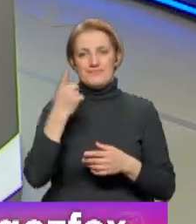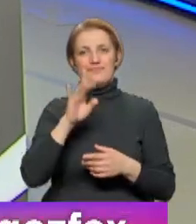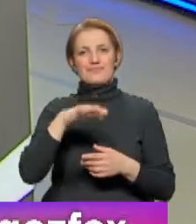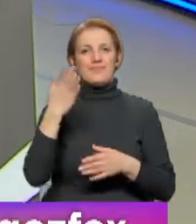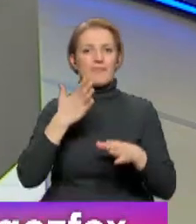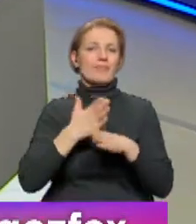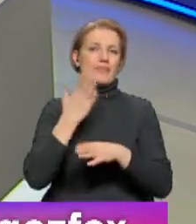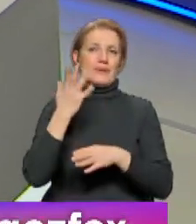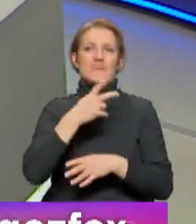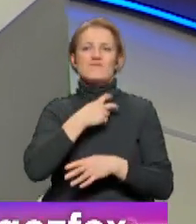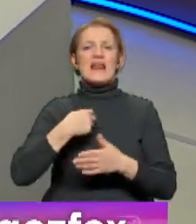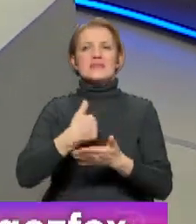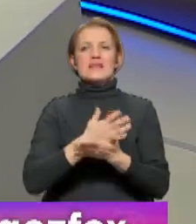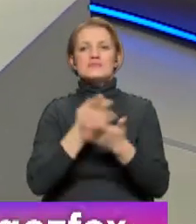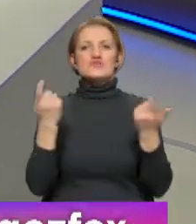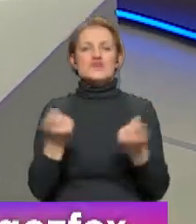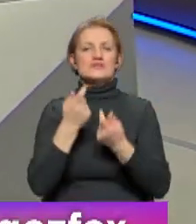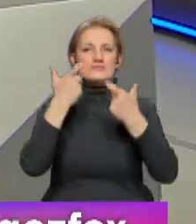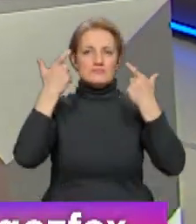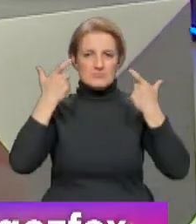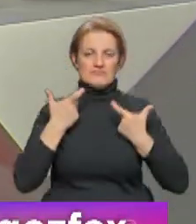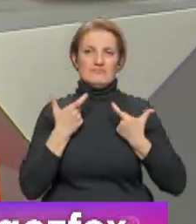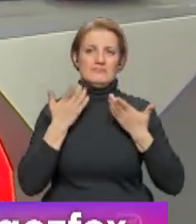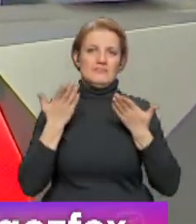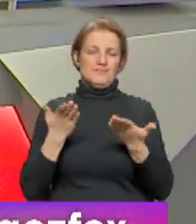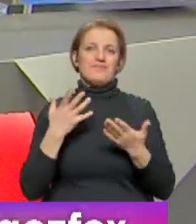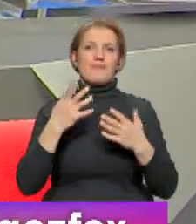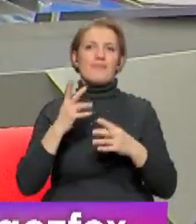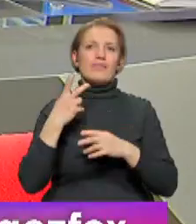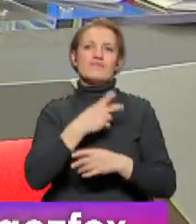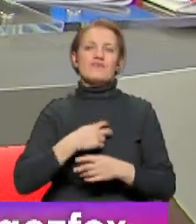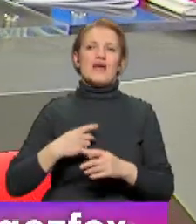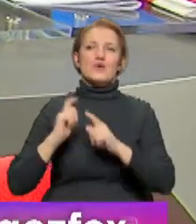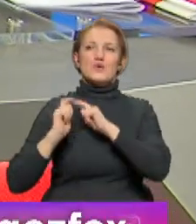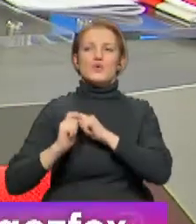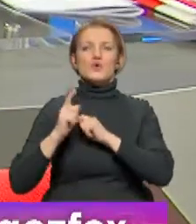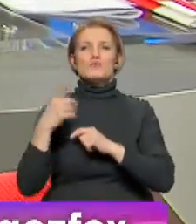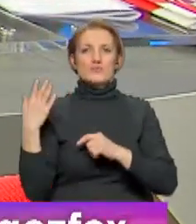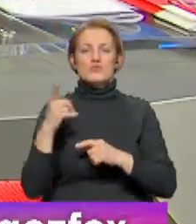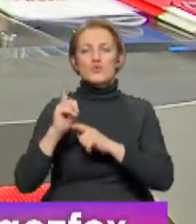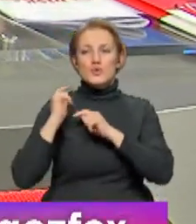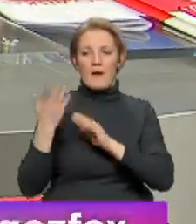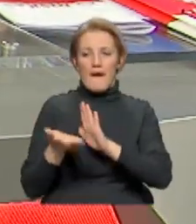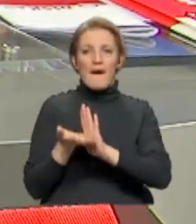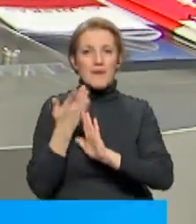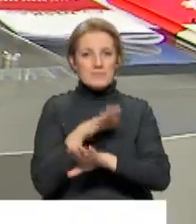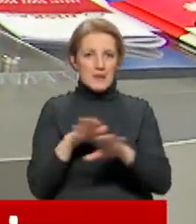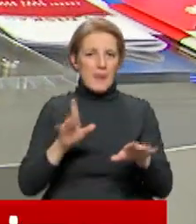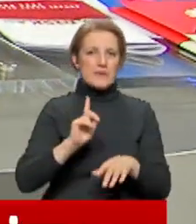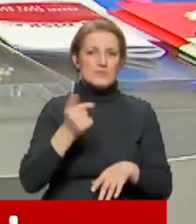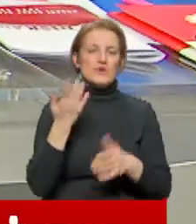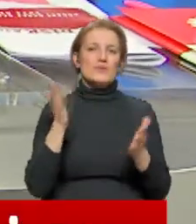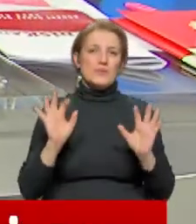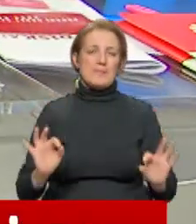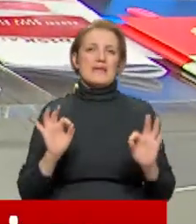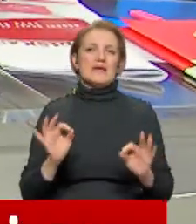Bir başka gerçek, vergi dilimi, evet. Çalışanın üzerindeki evet. o vergi yükü, ne dersiniz? Bu kalkar mı, biter mi acaba bir gün? Tabii